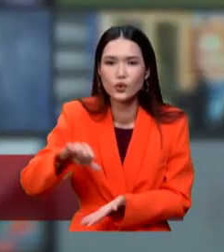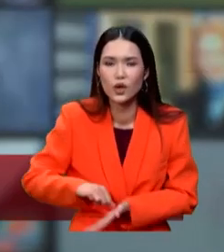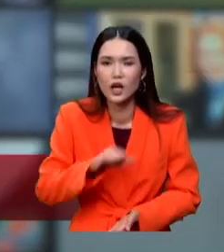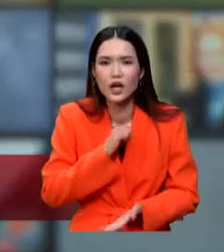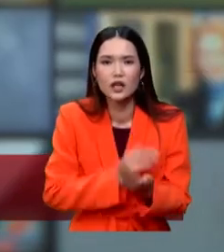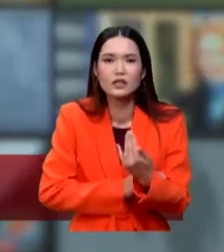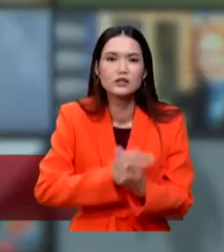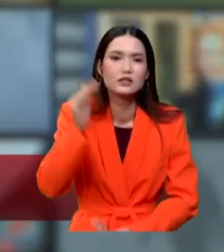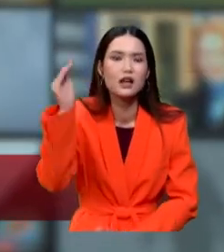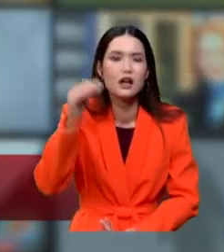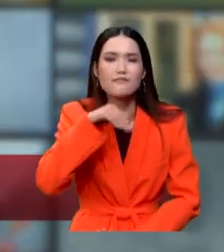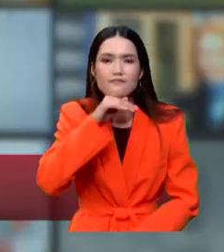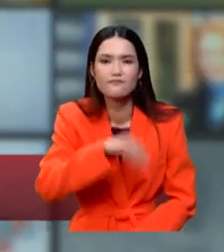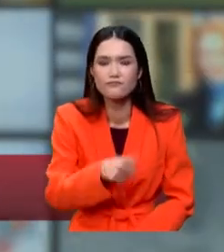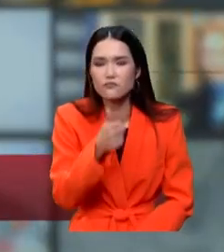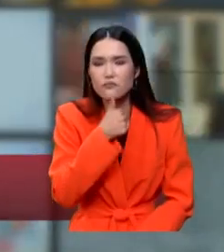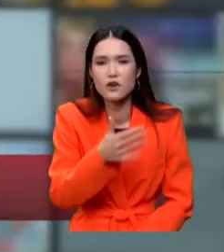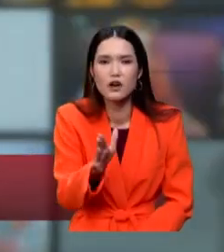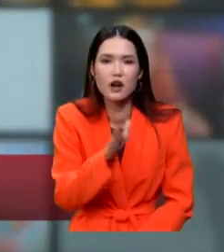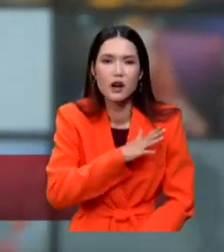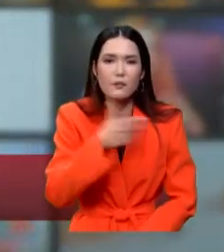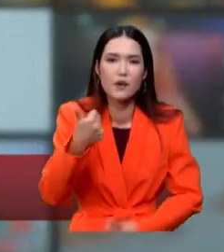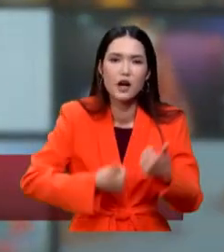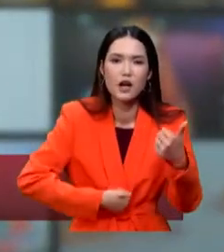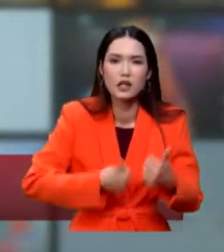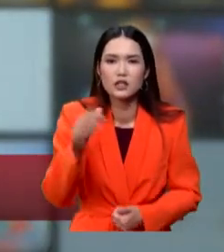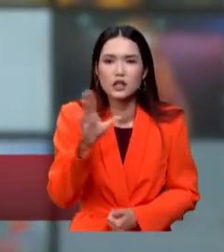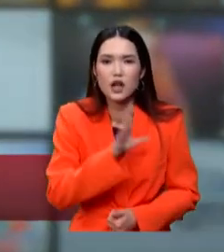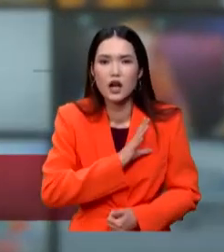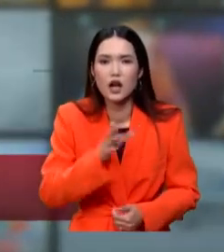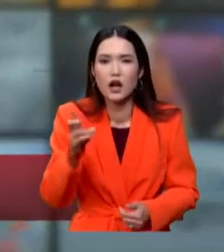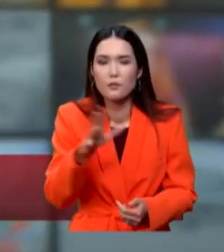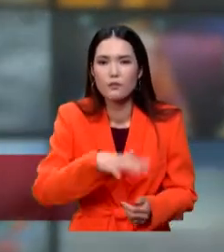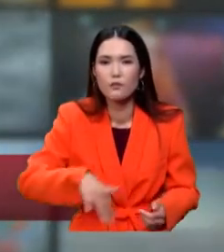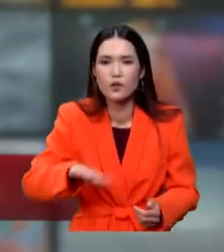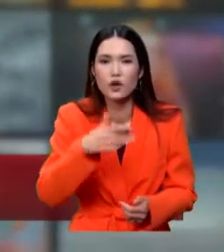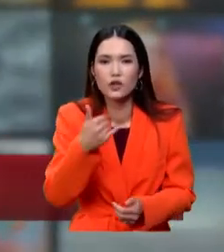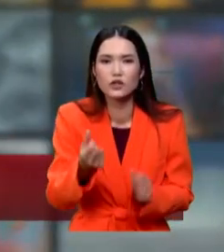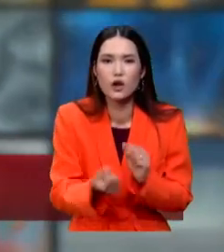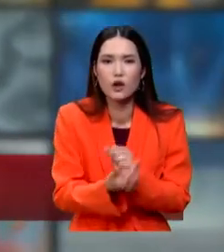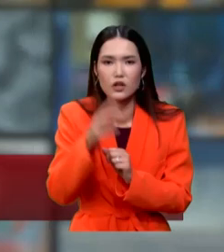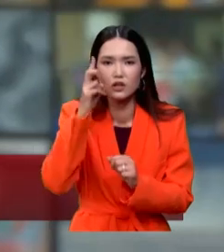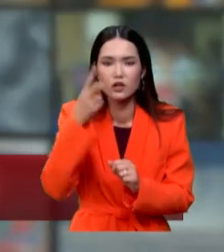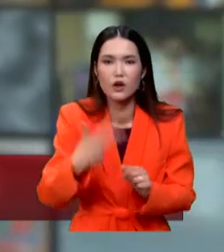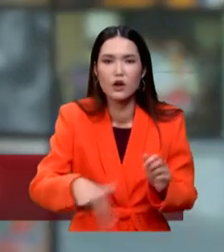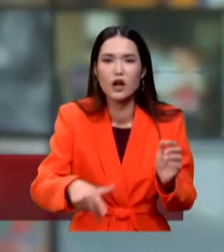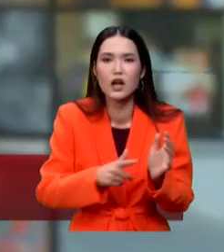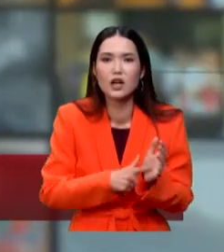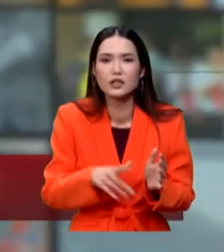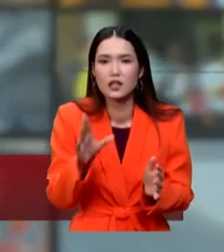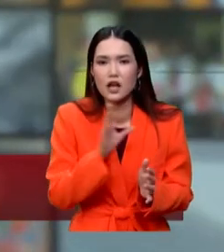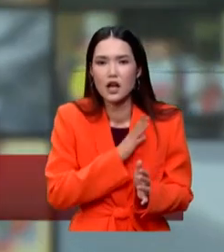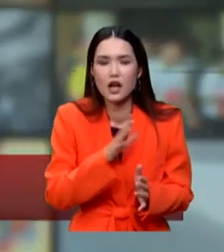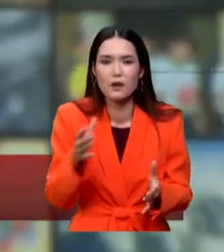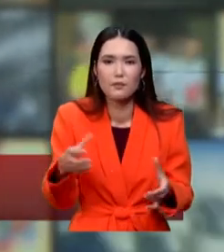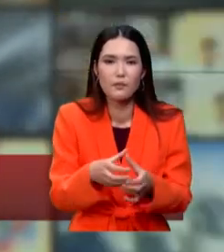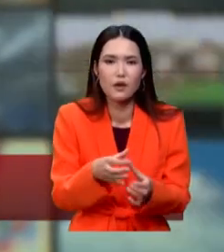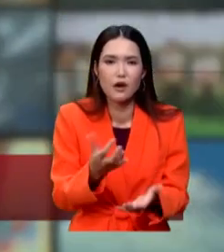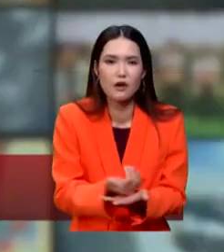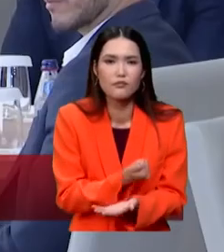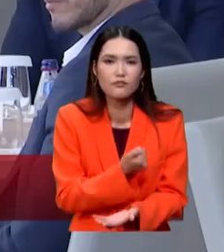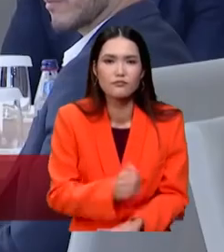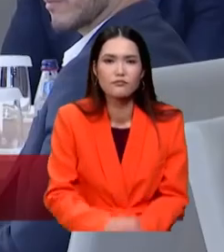намысын жоғары деңгейде қорғады. Жарыс таяу шығыс пен Орталық Азияның 13 елінен 37 команданың басын қосты.